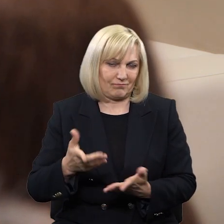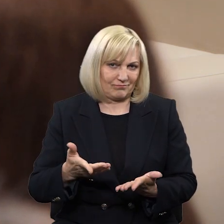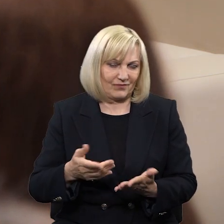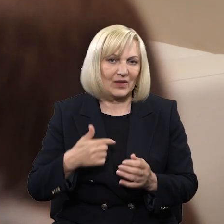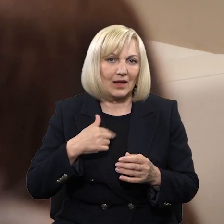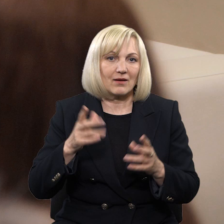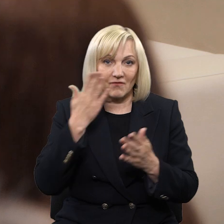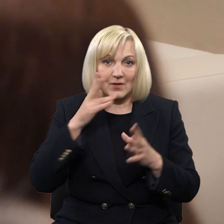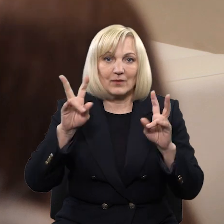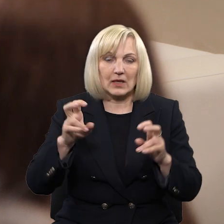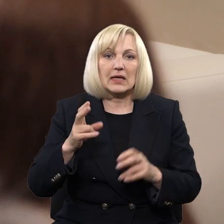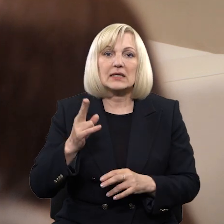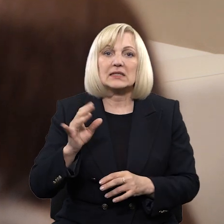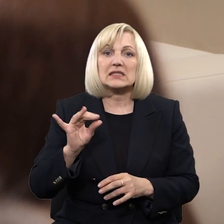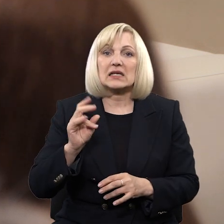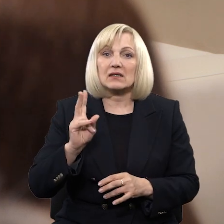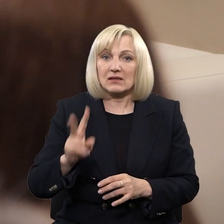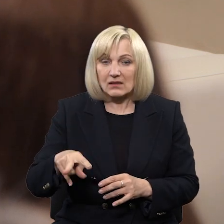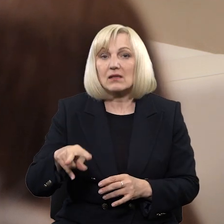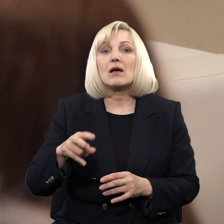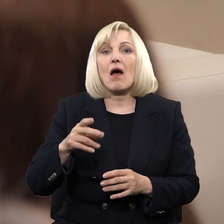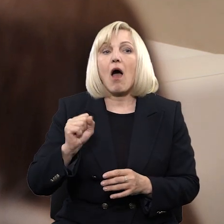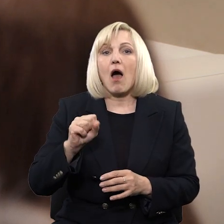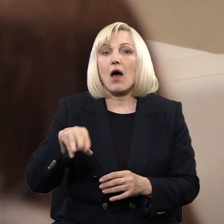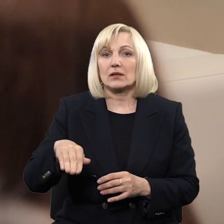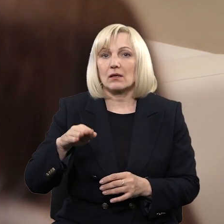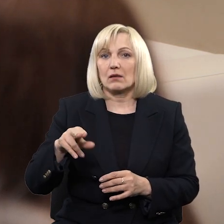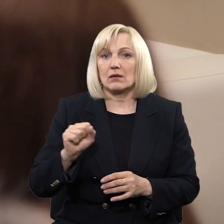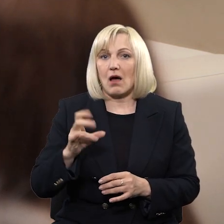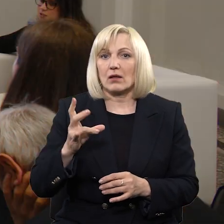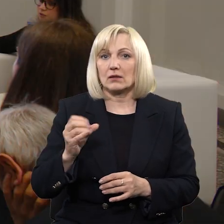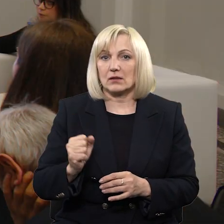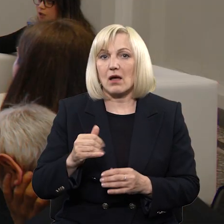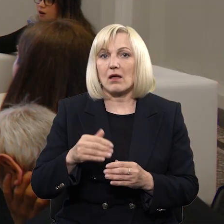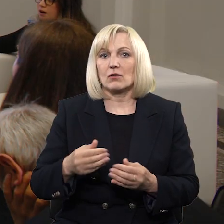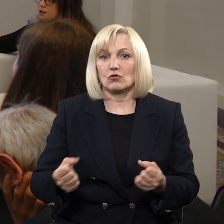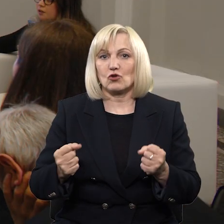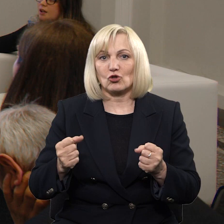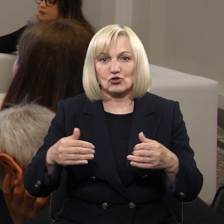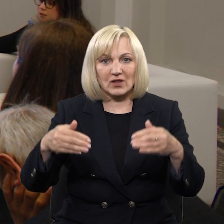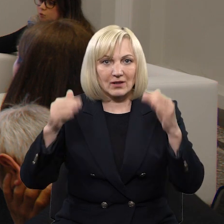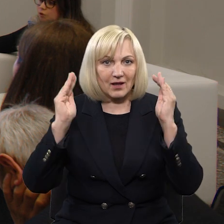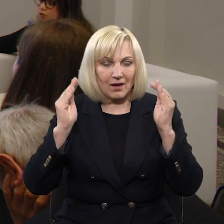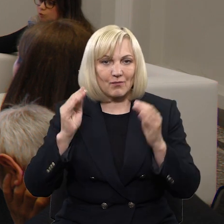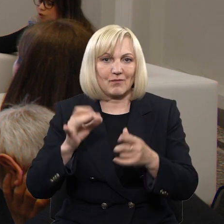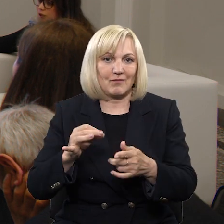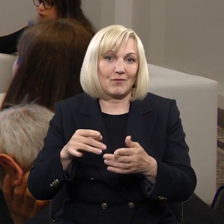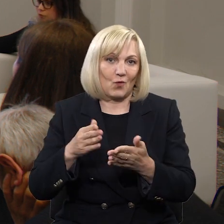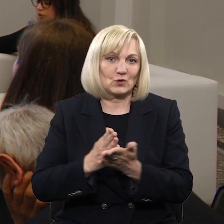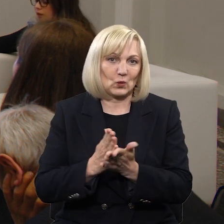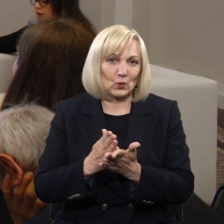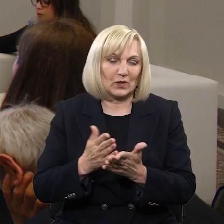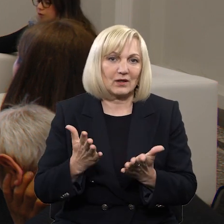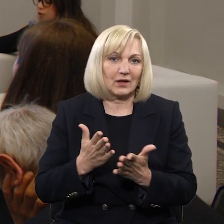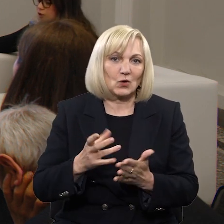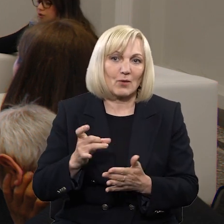назвали фильмы этой серии цикл Атланты держит небо и планируем его продолжать рассказывая А невероятных сотрудниках музея